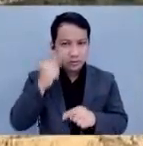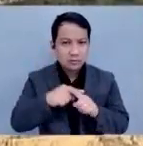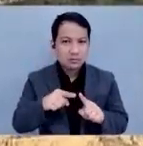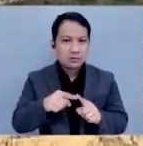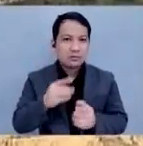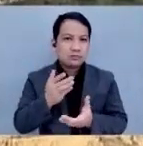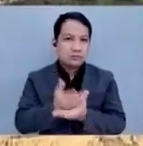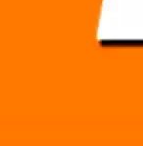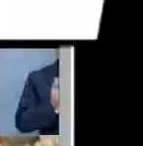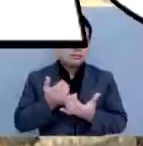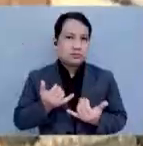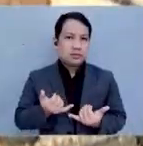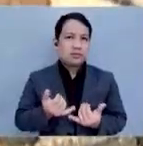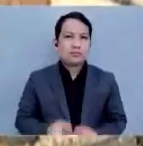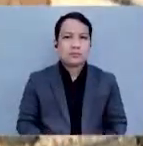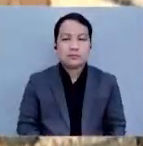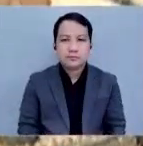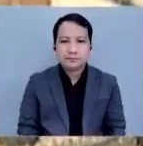ngayon.